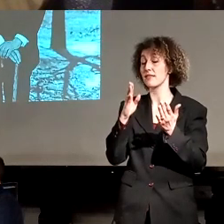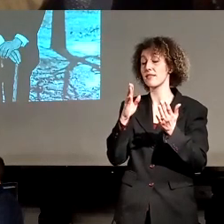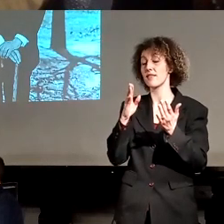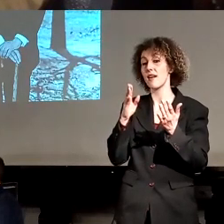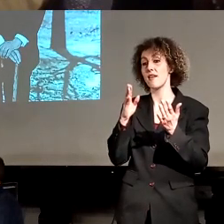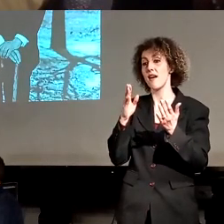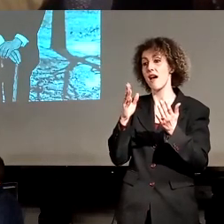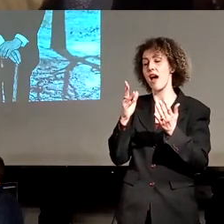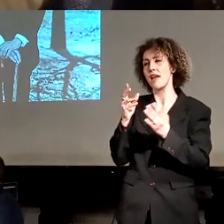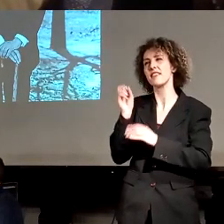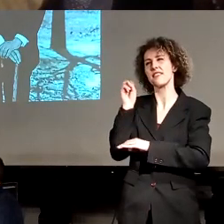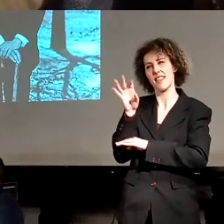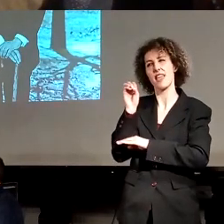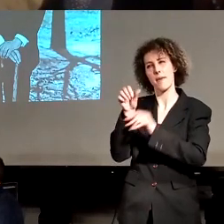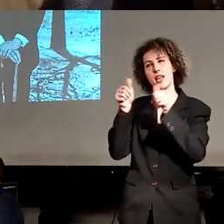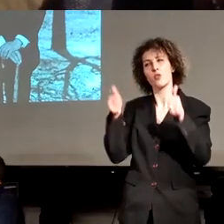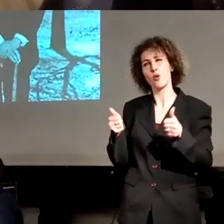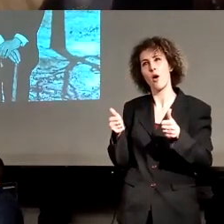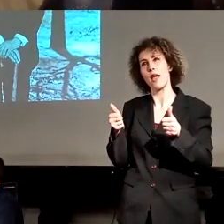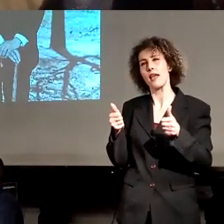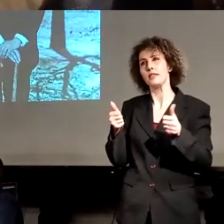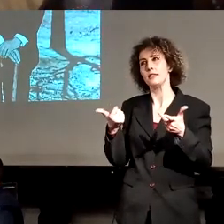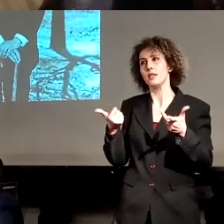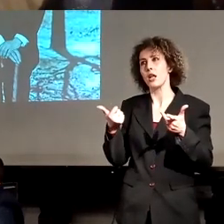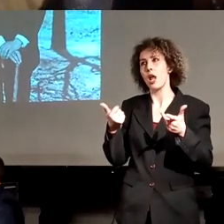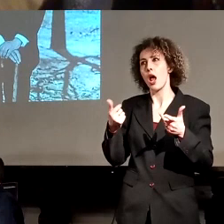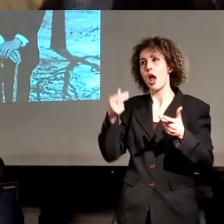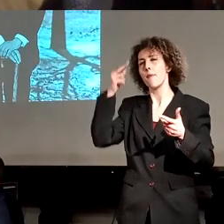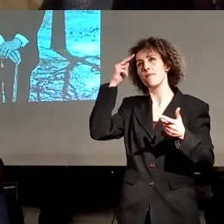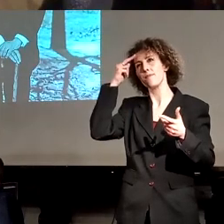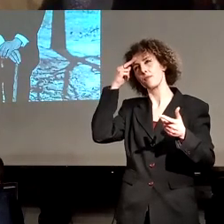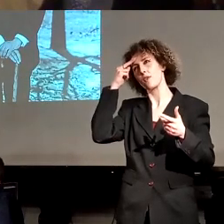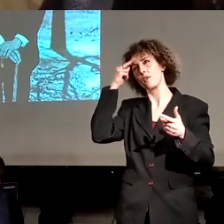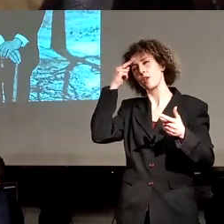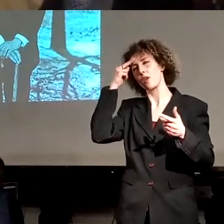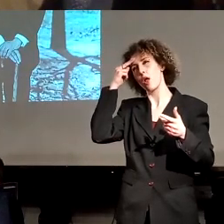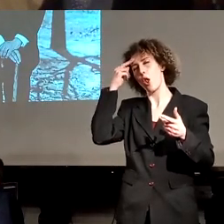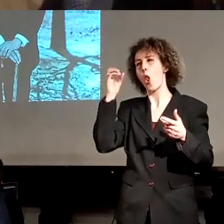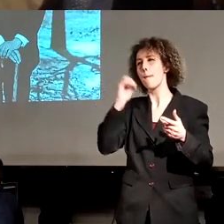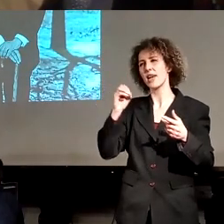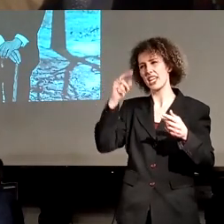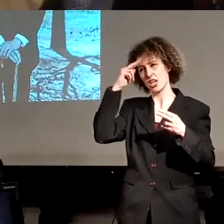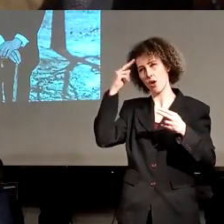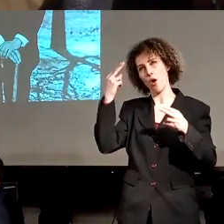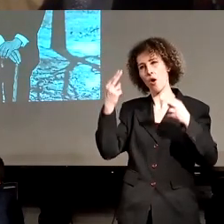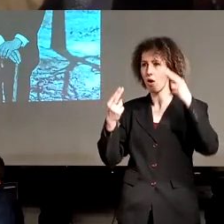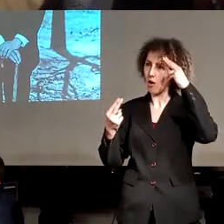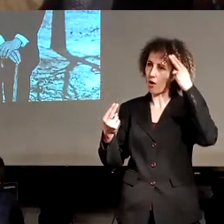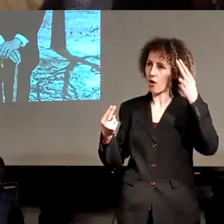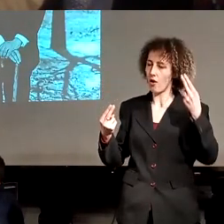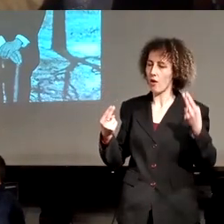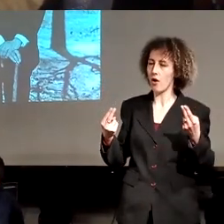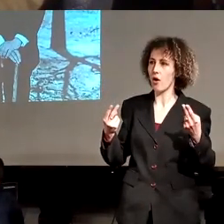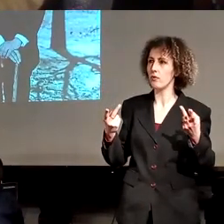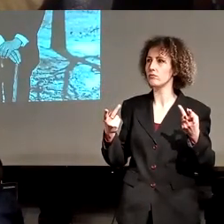sulla memoria che l'oblio e può non è solo il quel mostro vorace